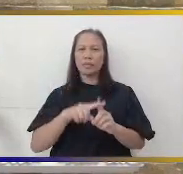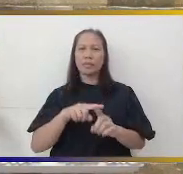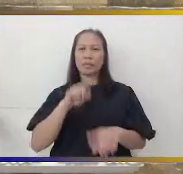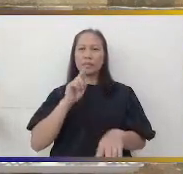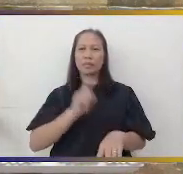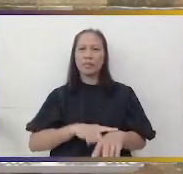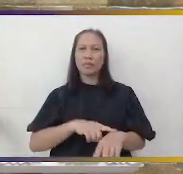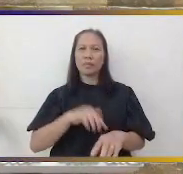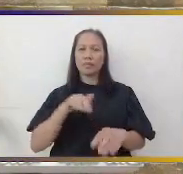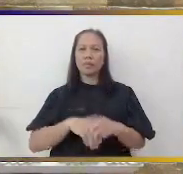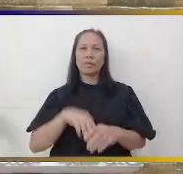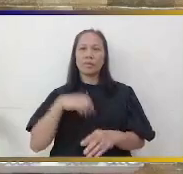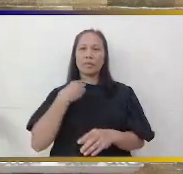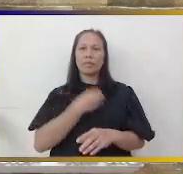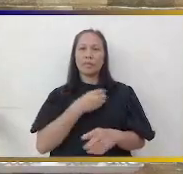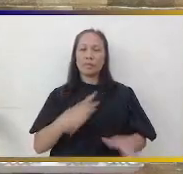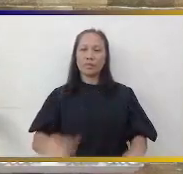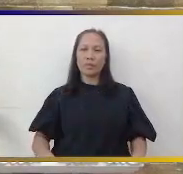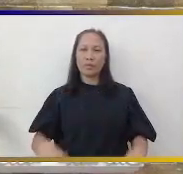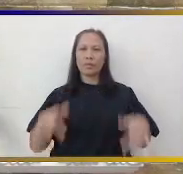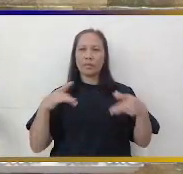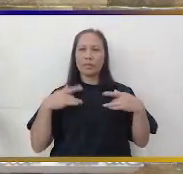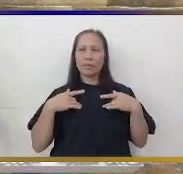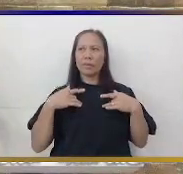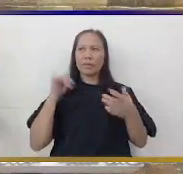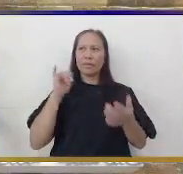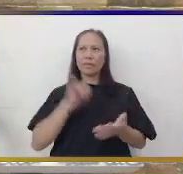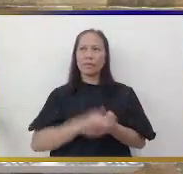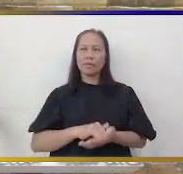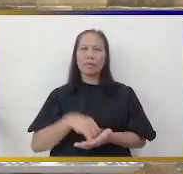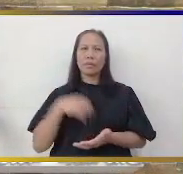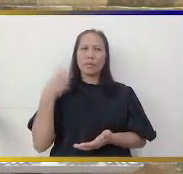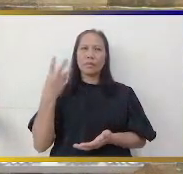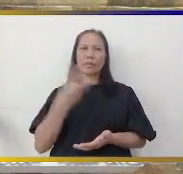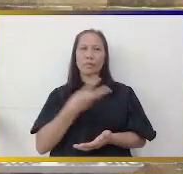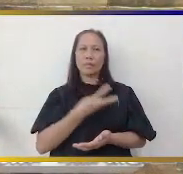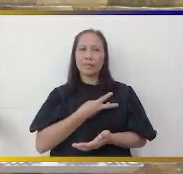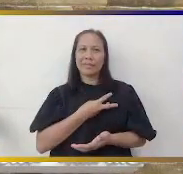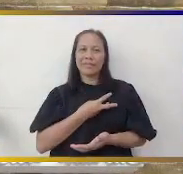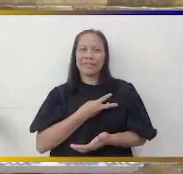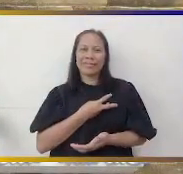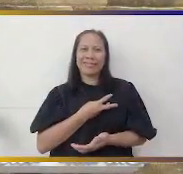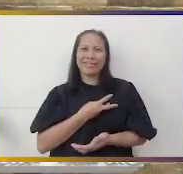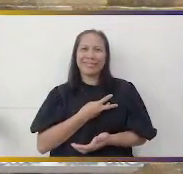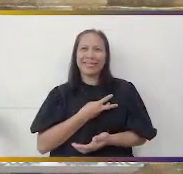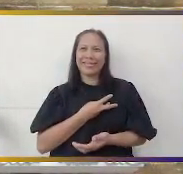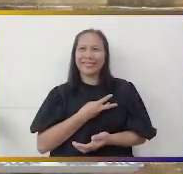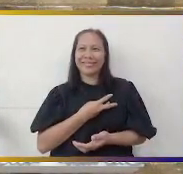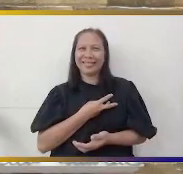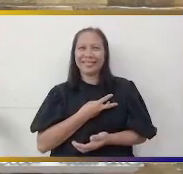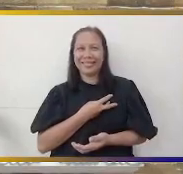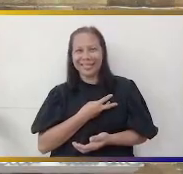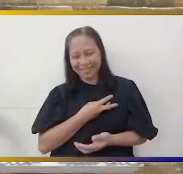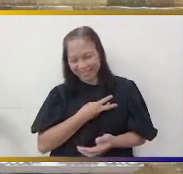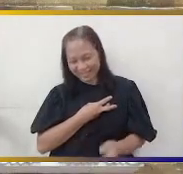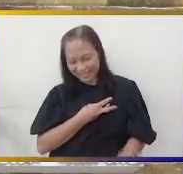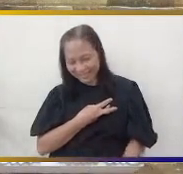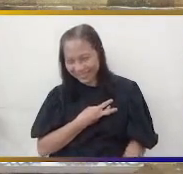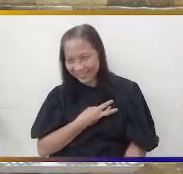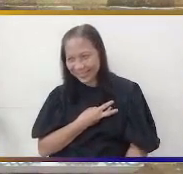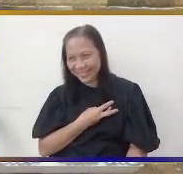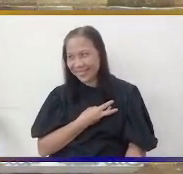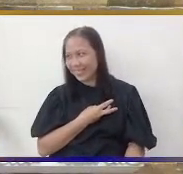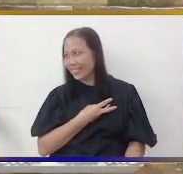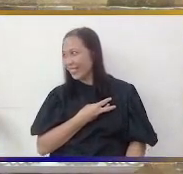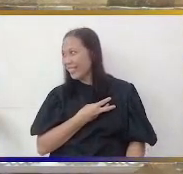pera po natin inilapit tayo sa Diyos you see it's because of the reason mga kapatid kung